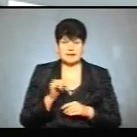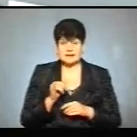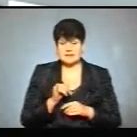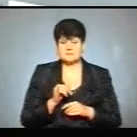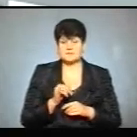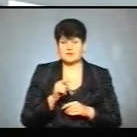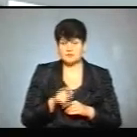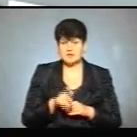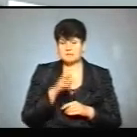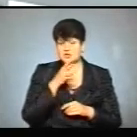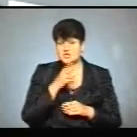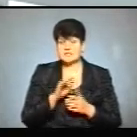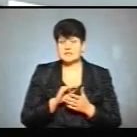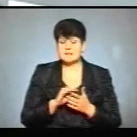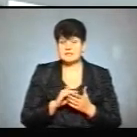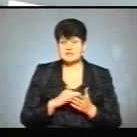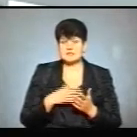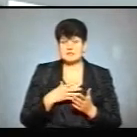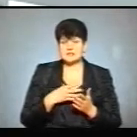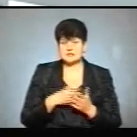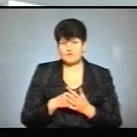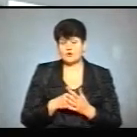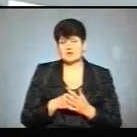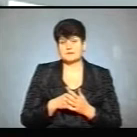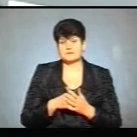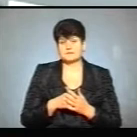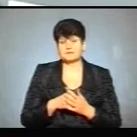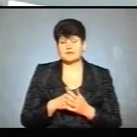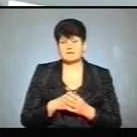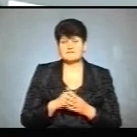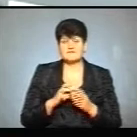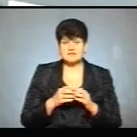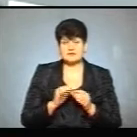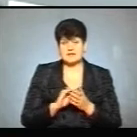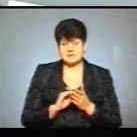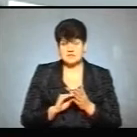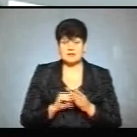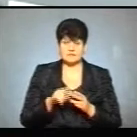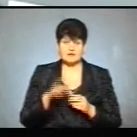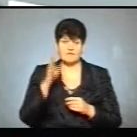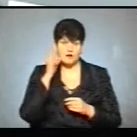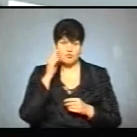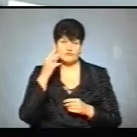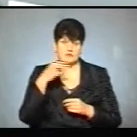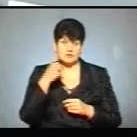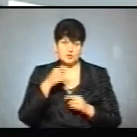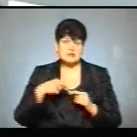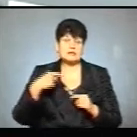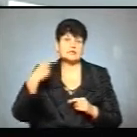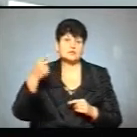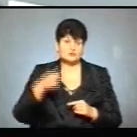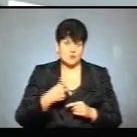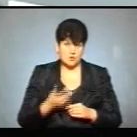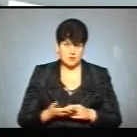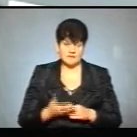під час написання своїх висновків це вказали. Я думаю, що це буде враховано у 2020 році і в наступних роках.